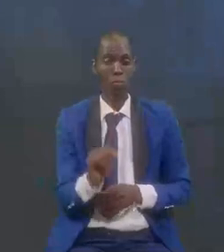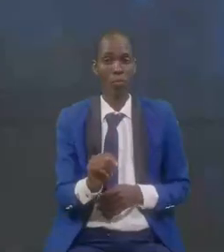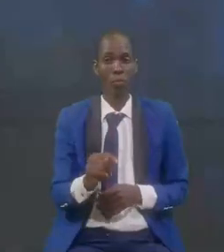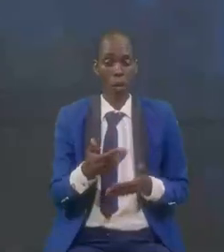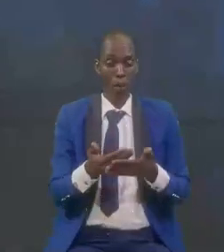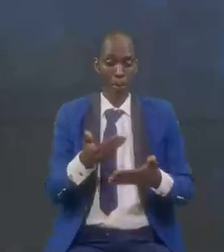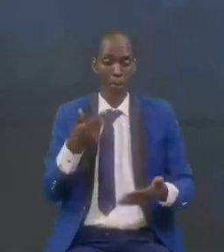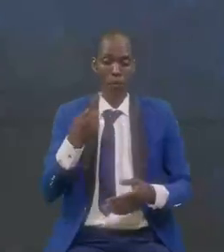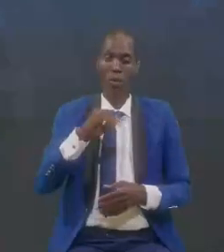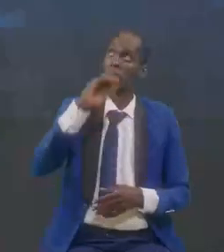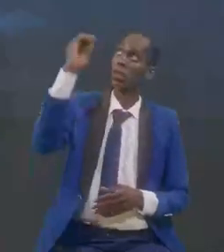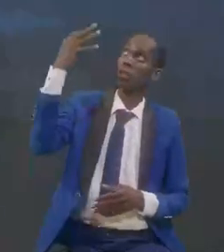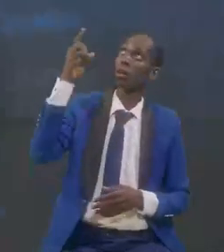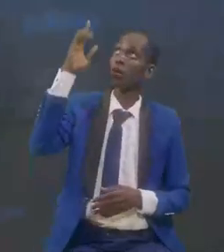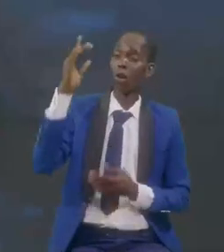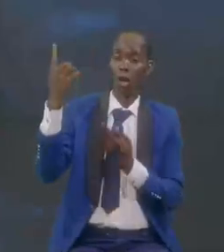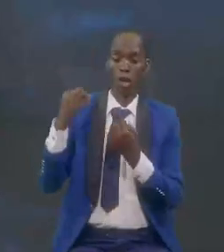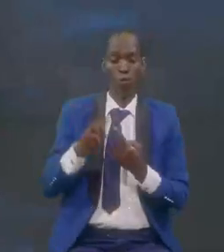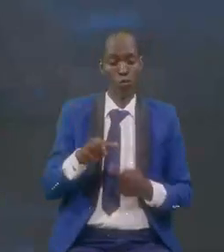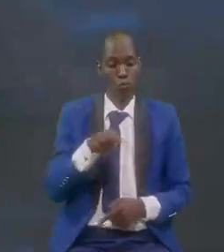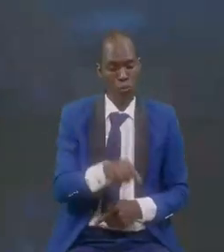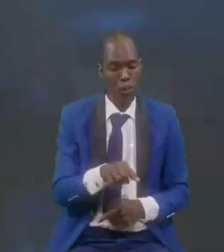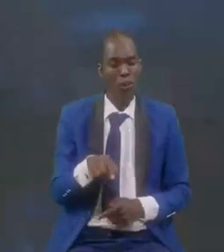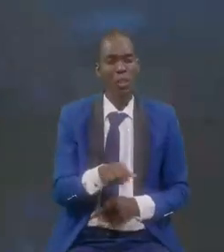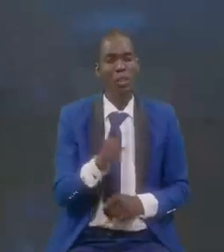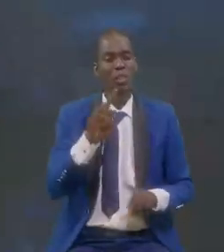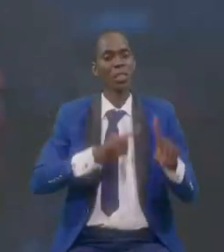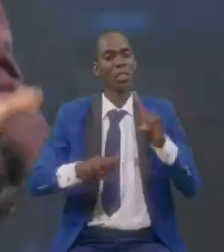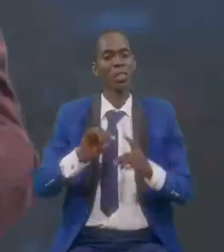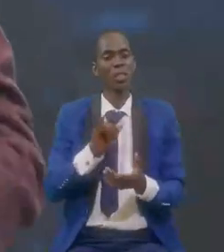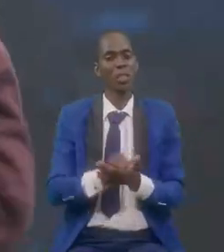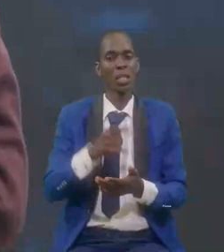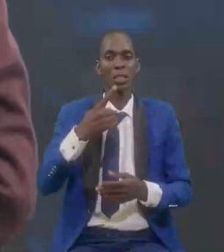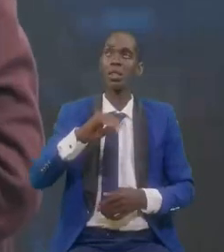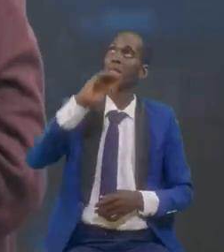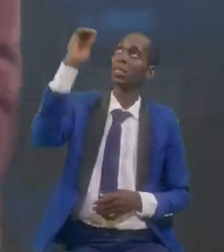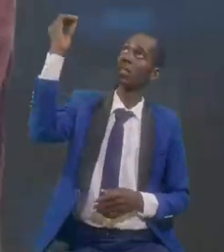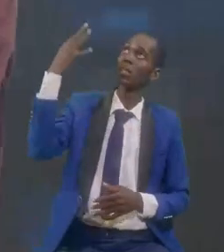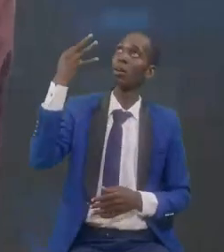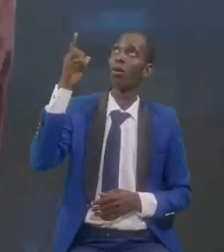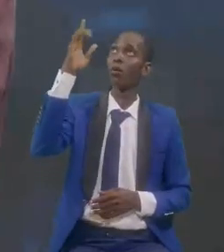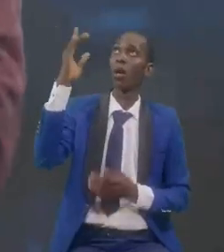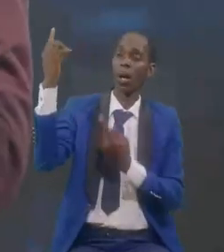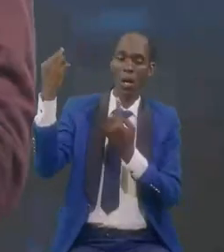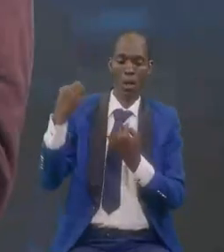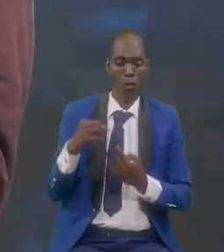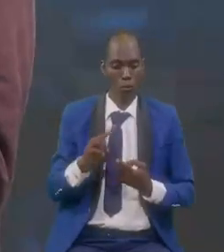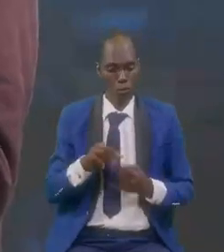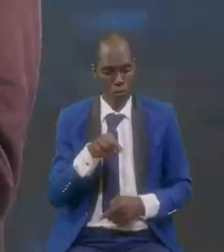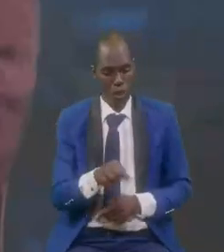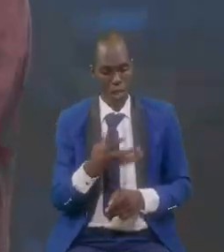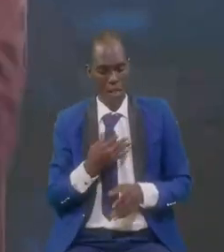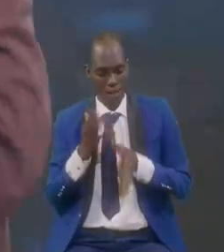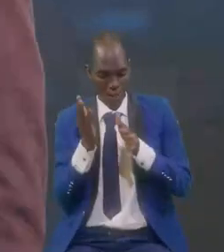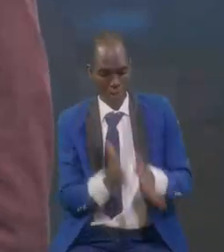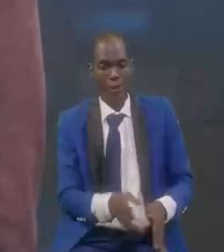que la grâce de Dieu ne leur parvienne. Ils disent maintenant, la grâce de Dieu leur est parvenue et les